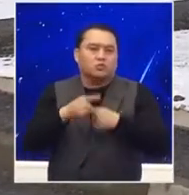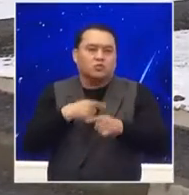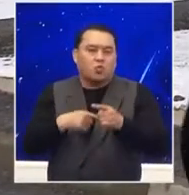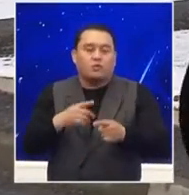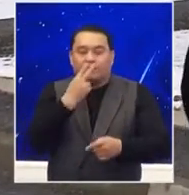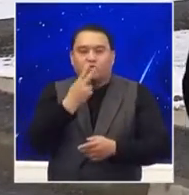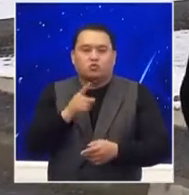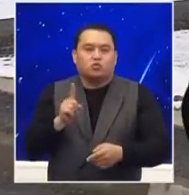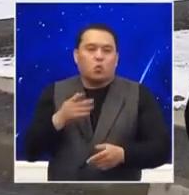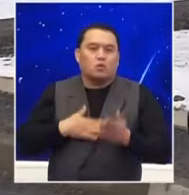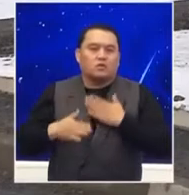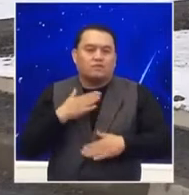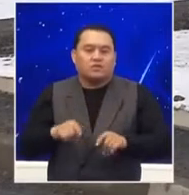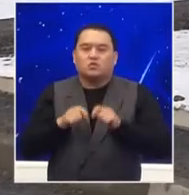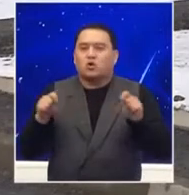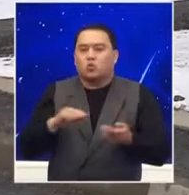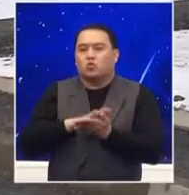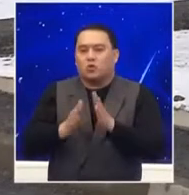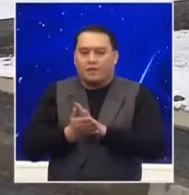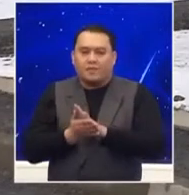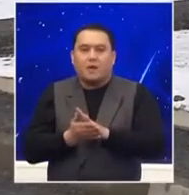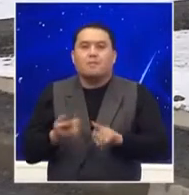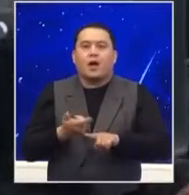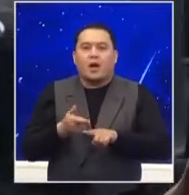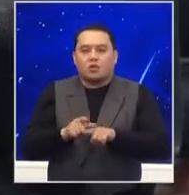специалистов, для которых в районе создаются все условия.